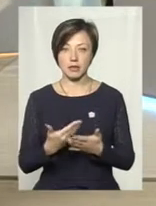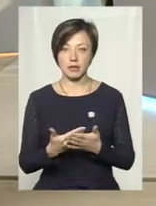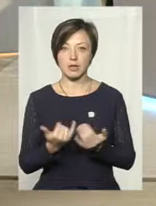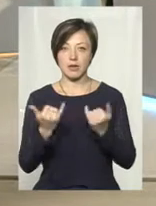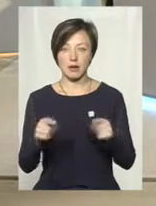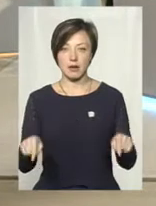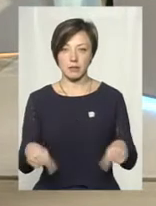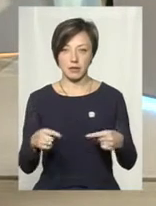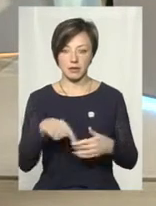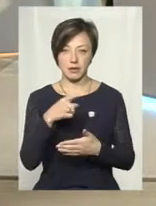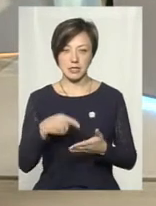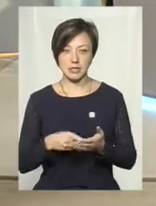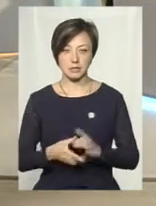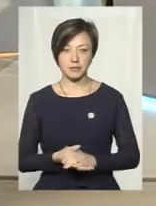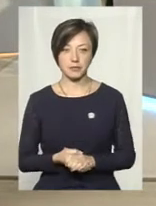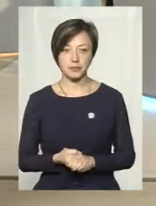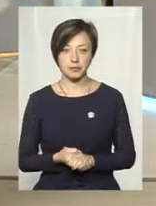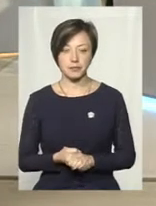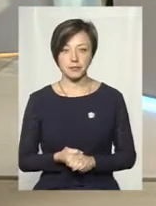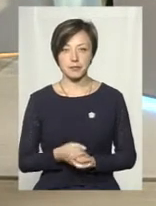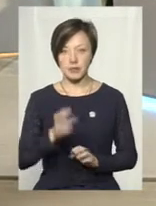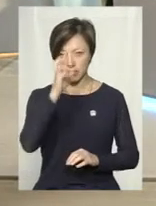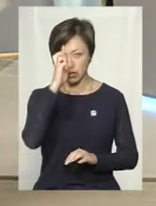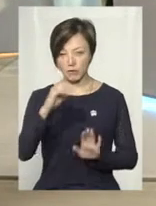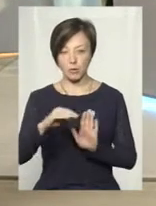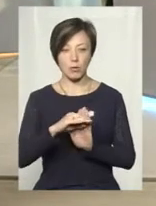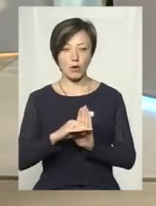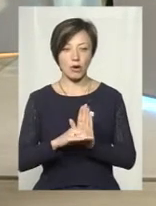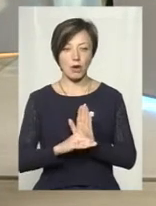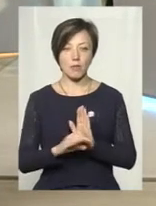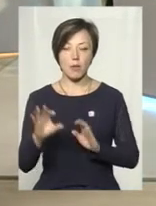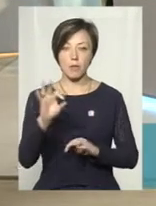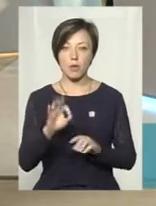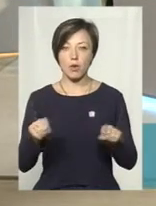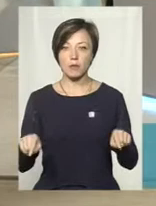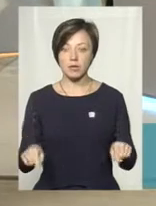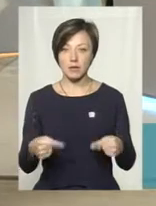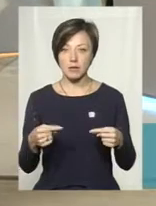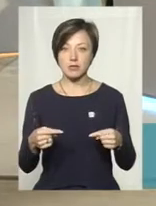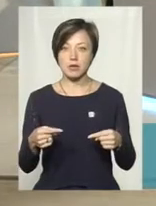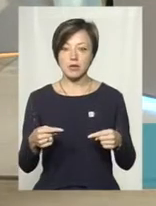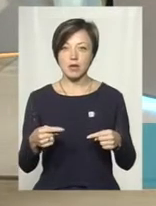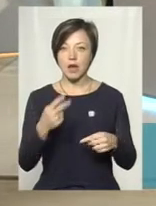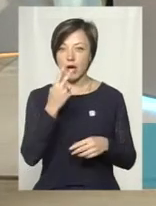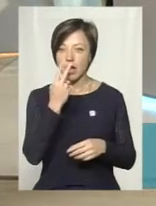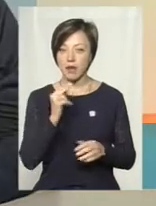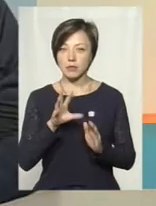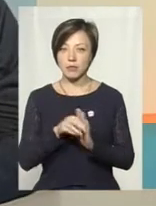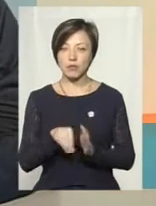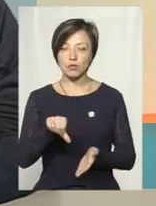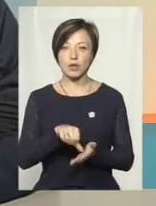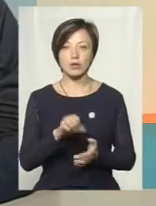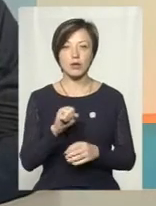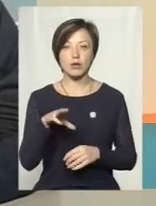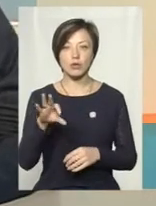для реабілітації? Державна програма на рахунок реабілітації чи адаптації учасників